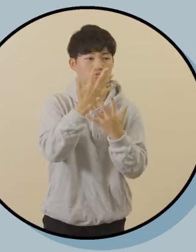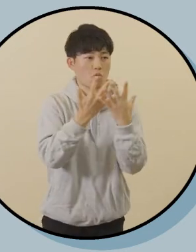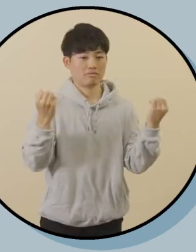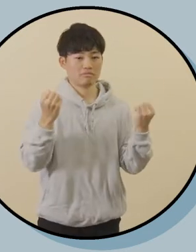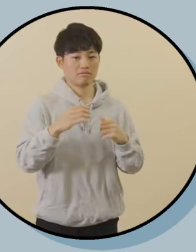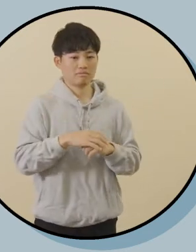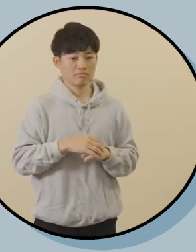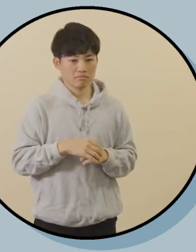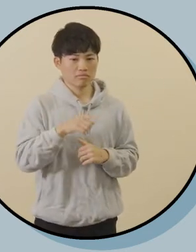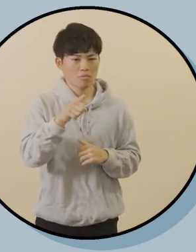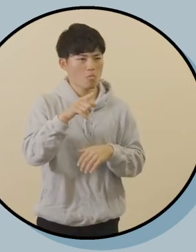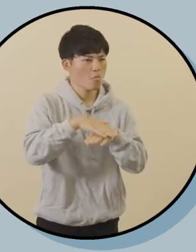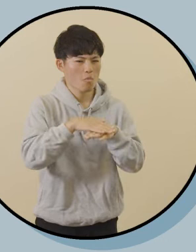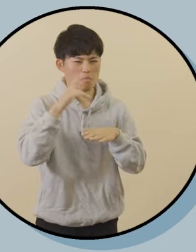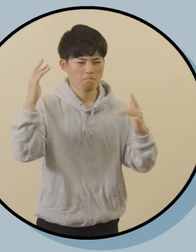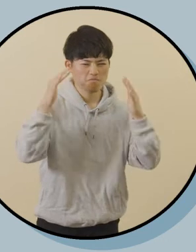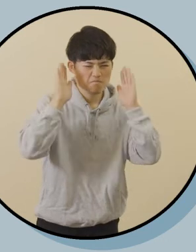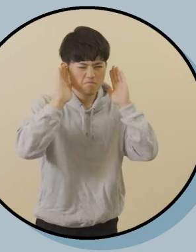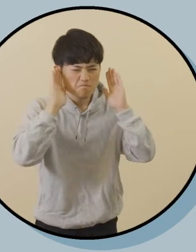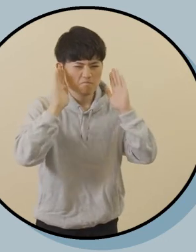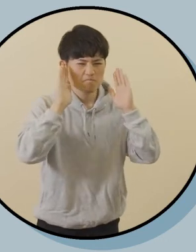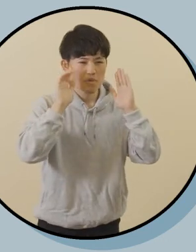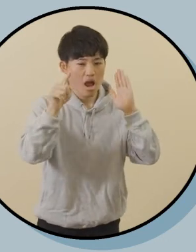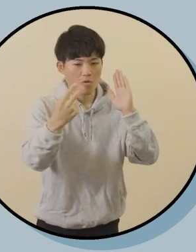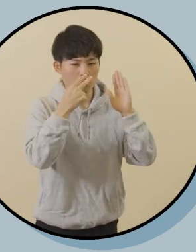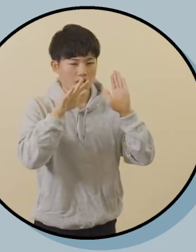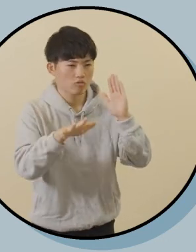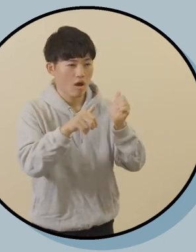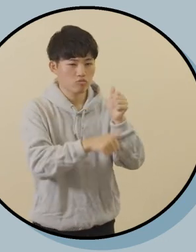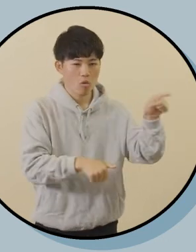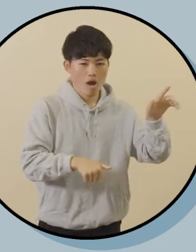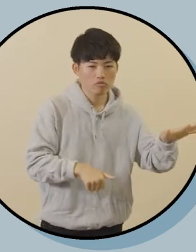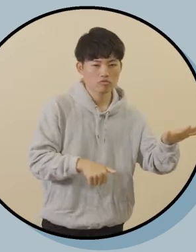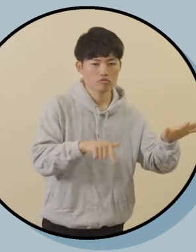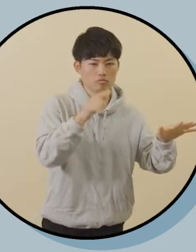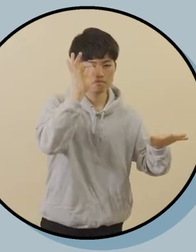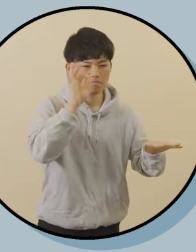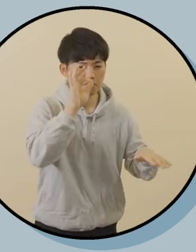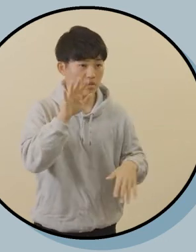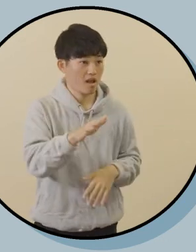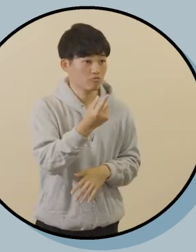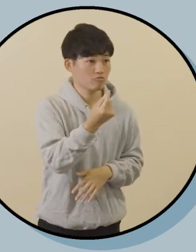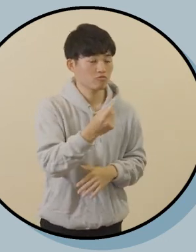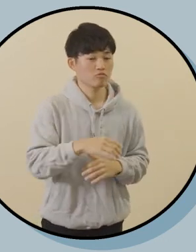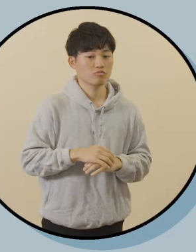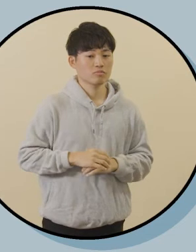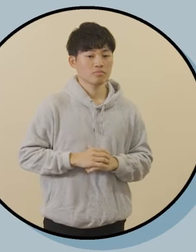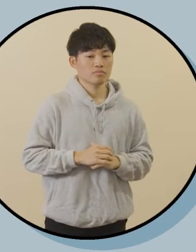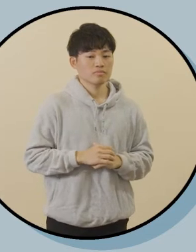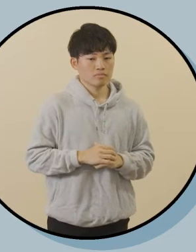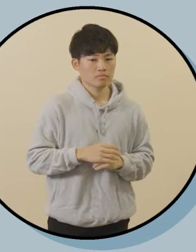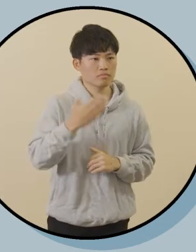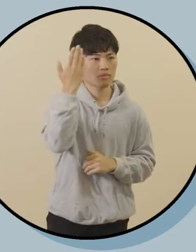こえてくるかなとか、なんか匂いがあるってことは、こっちになんか糞があったのかなとか、そういうことをこう探っていくようなものでもあるわけじ